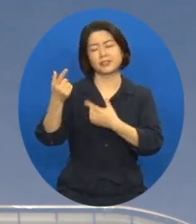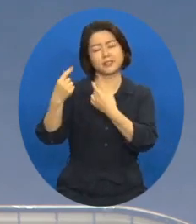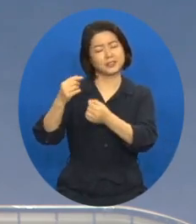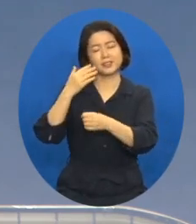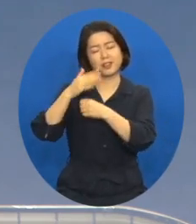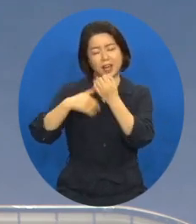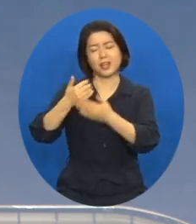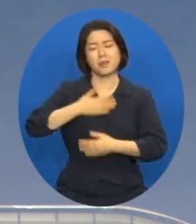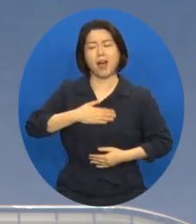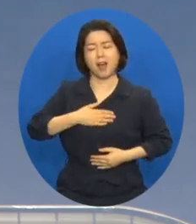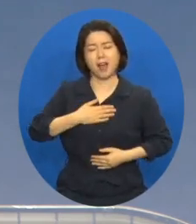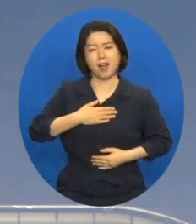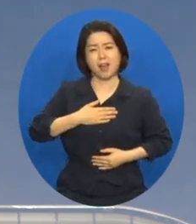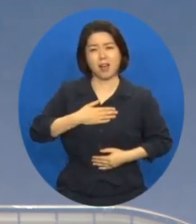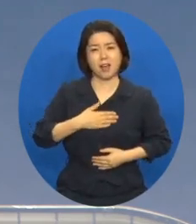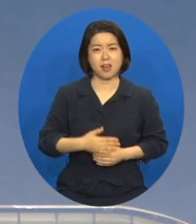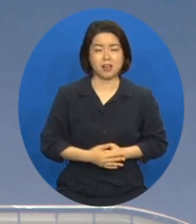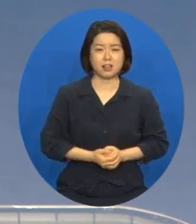줄 알았다는 거예요.